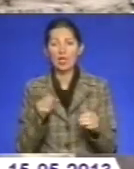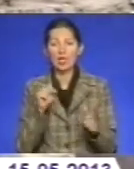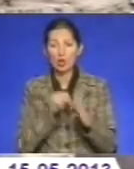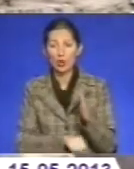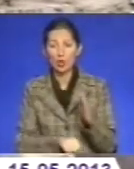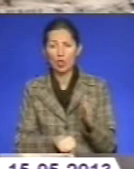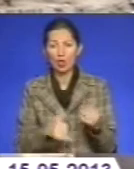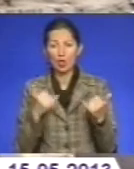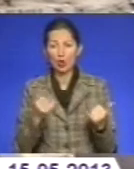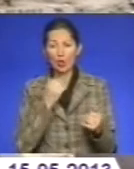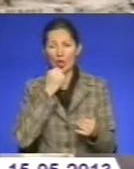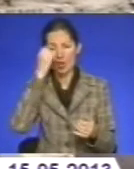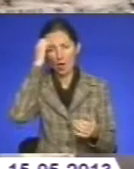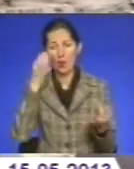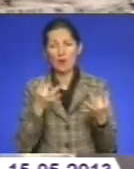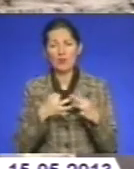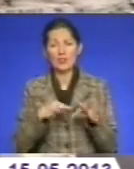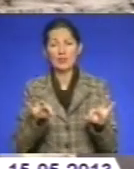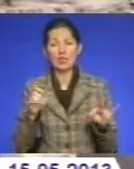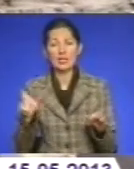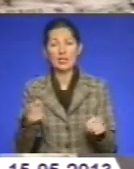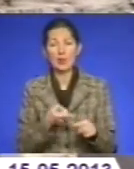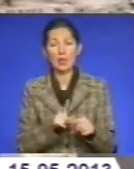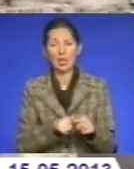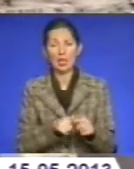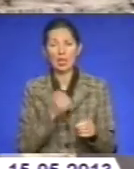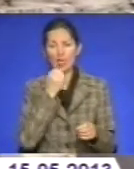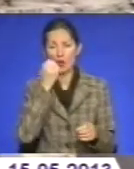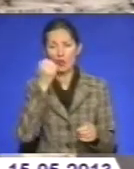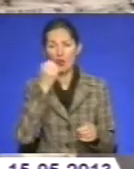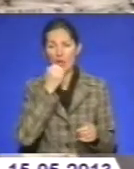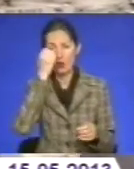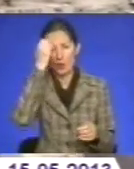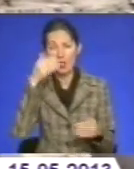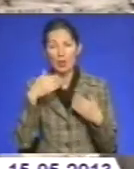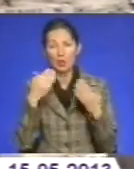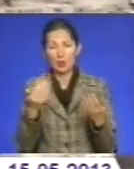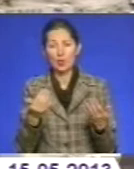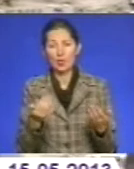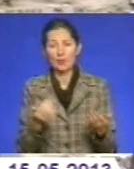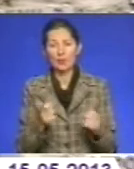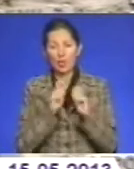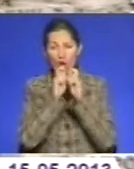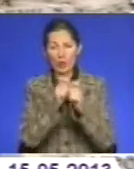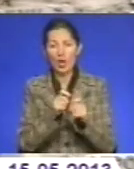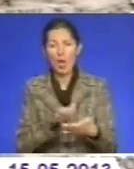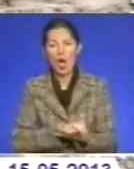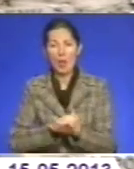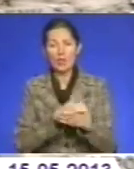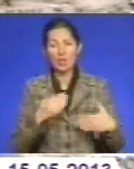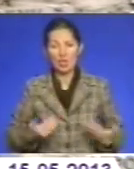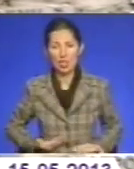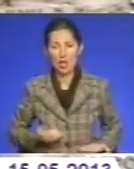дякуємо визволителям, які дарували нам сьогодні мирне життя. Ми дякуємо ветеранам, які змогли дожити